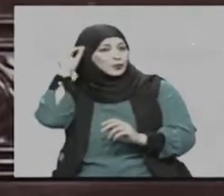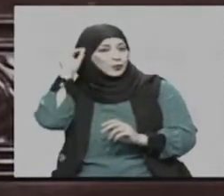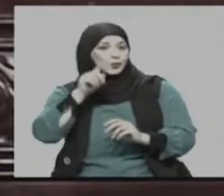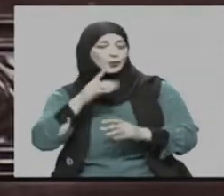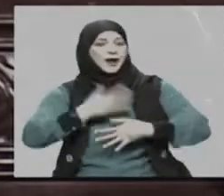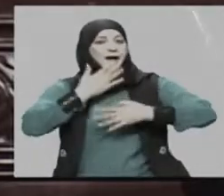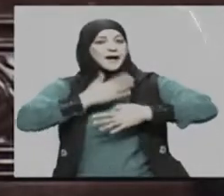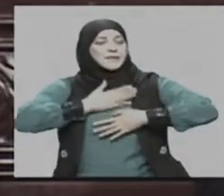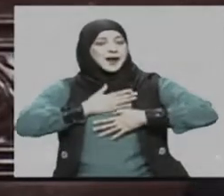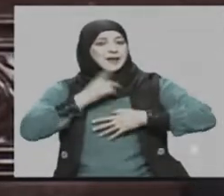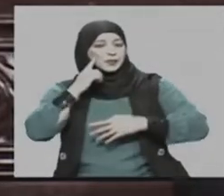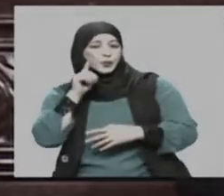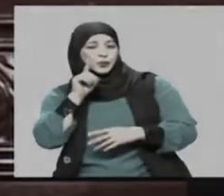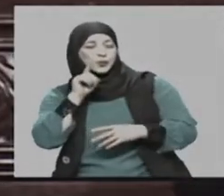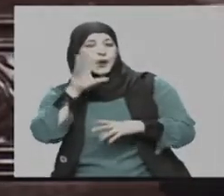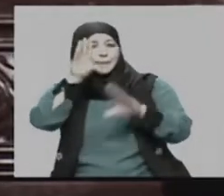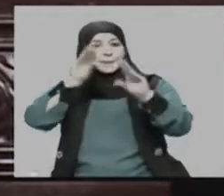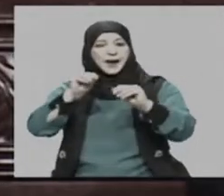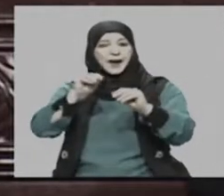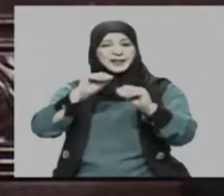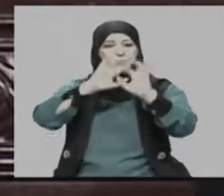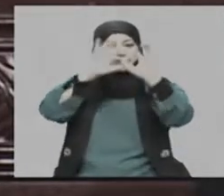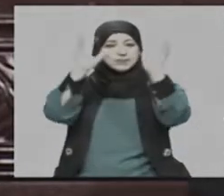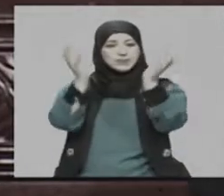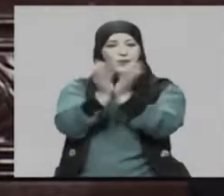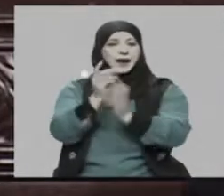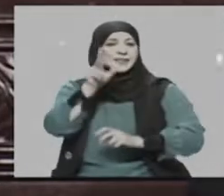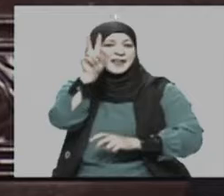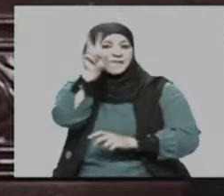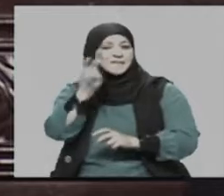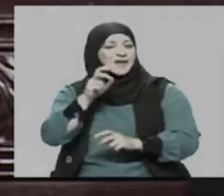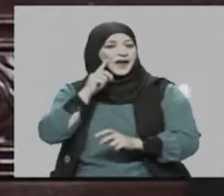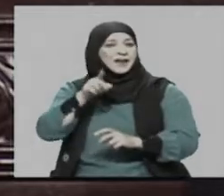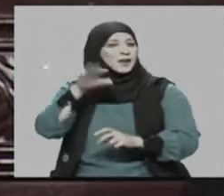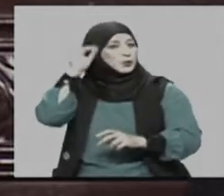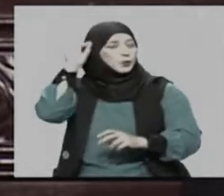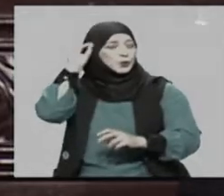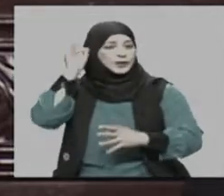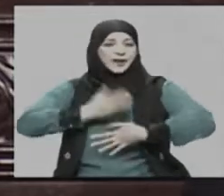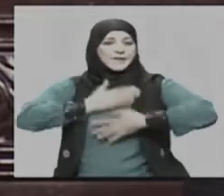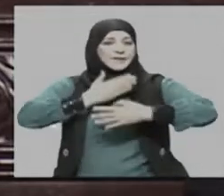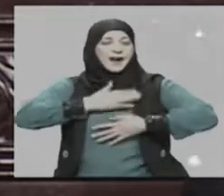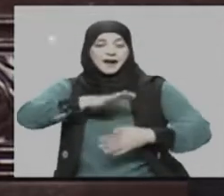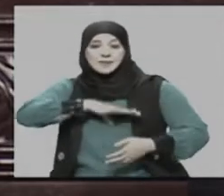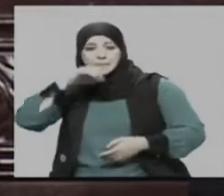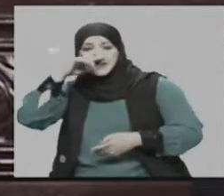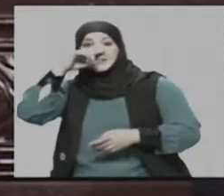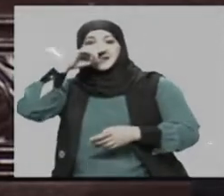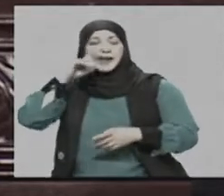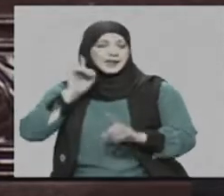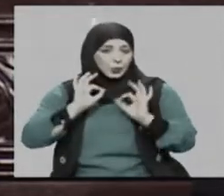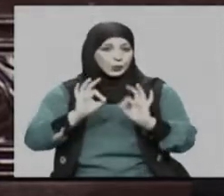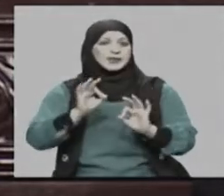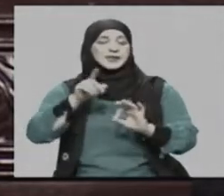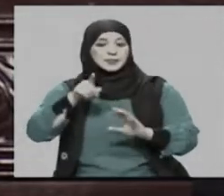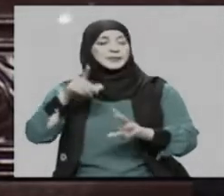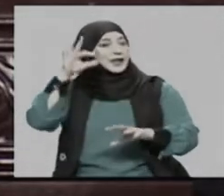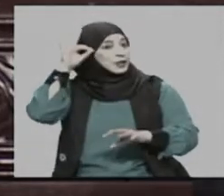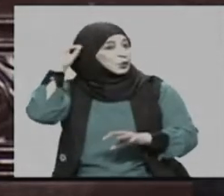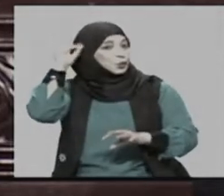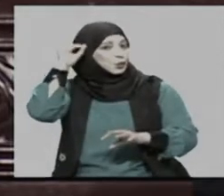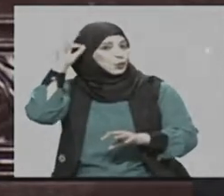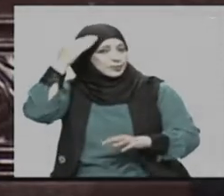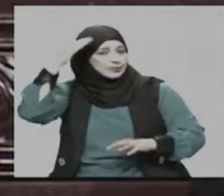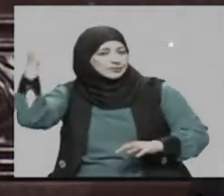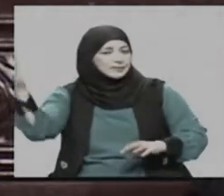هكا بدايسة خضراء في الجهة اللي احنا فيها، كيما اليوم نشوفوها البلاد اللي تغلبت من أكثر